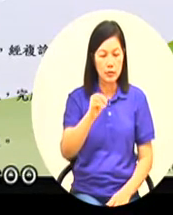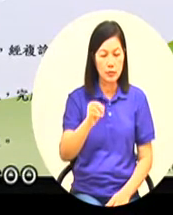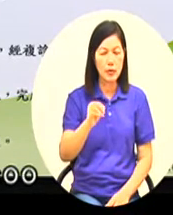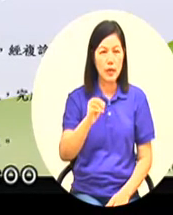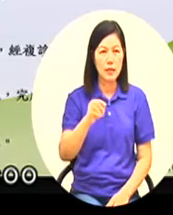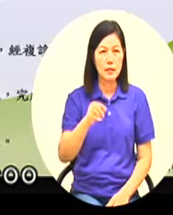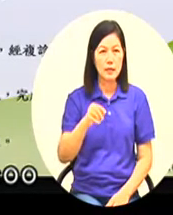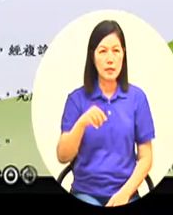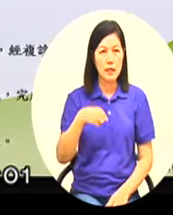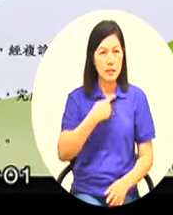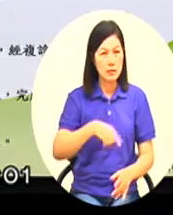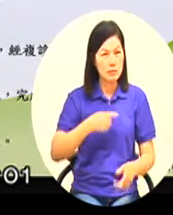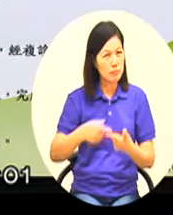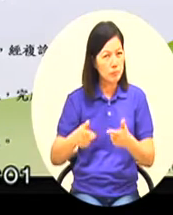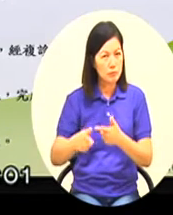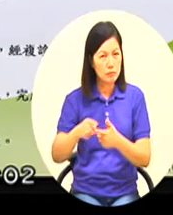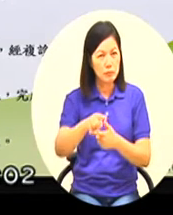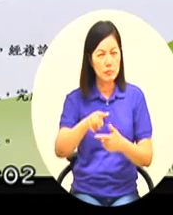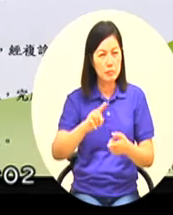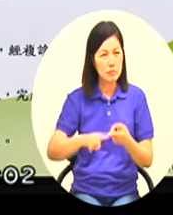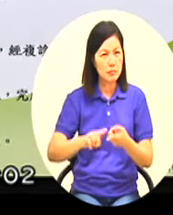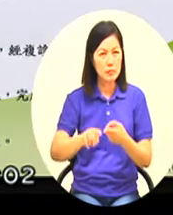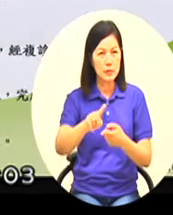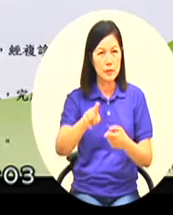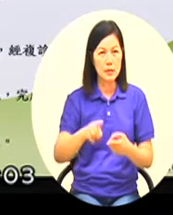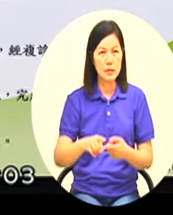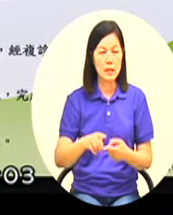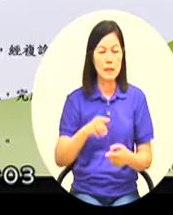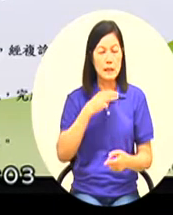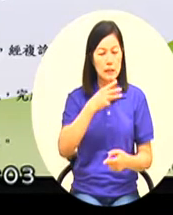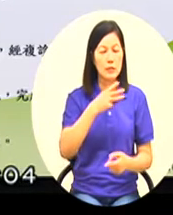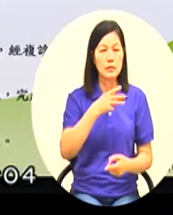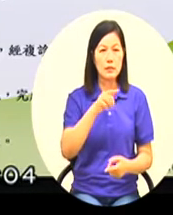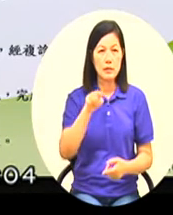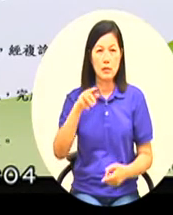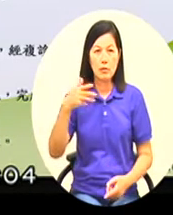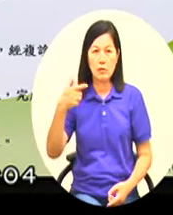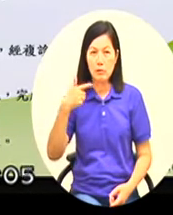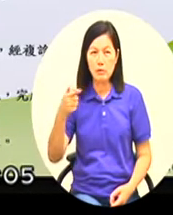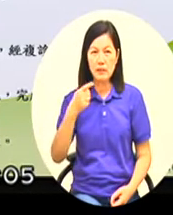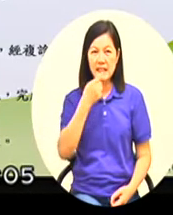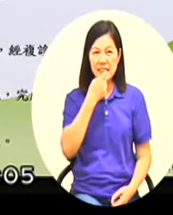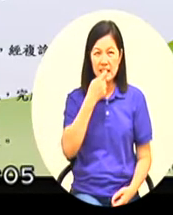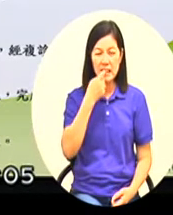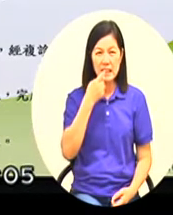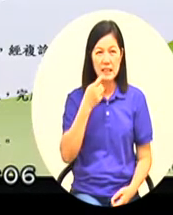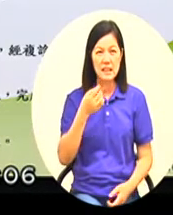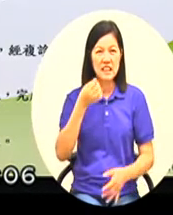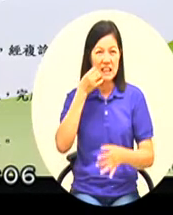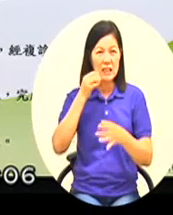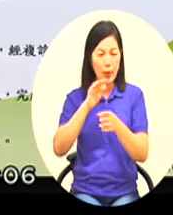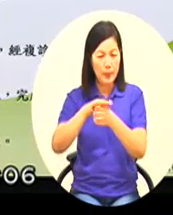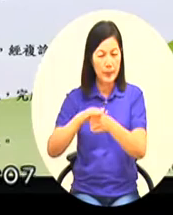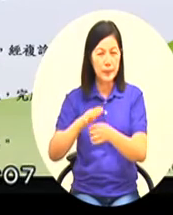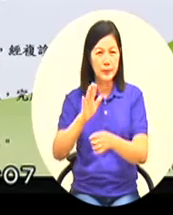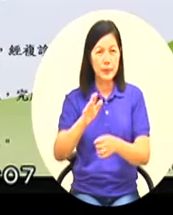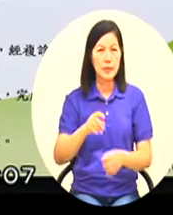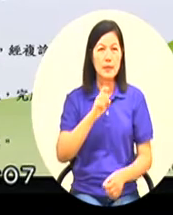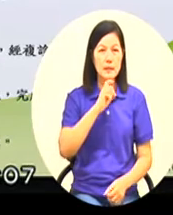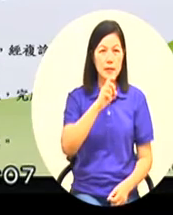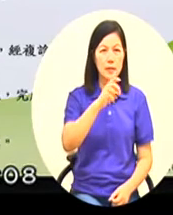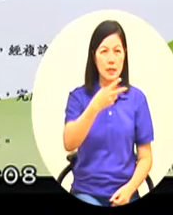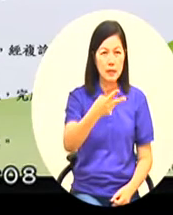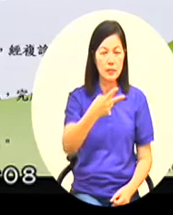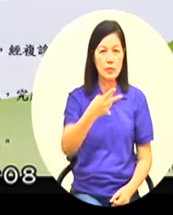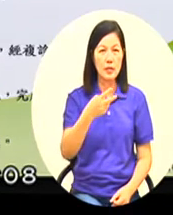有103人，那另外是3岁到6岁的儿童的牙齿免费涂氟，以及12岁以下的身心障碍儿